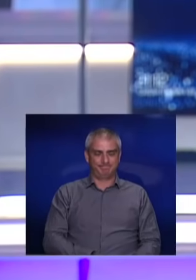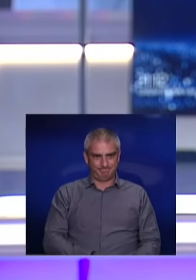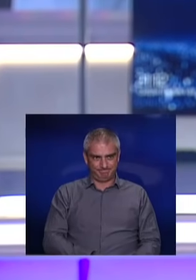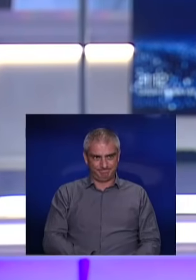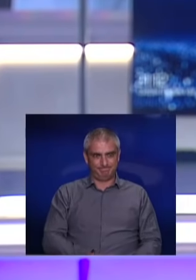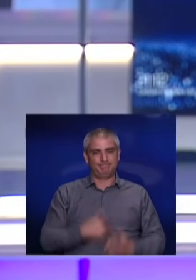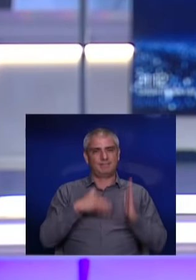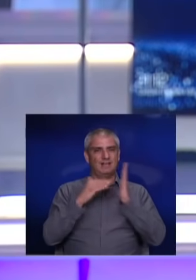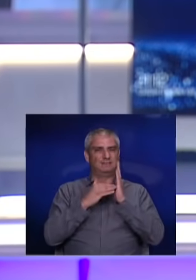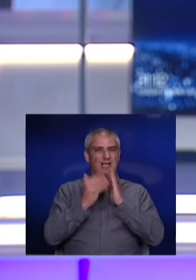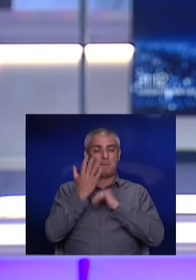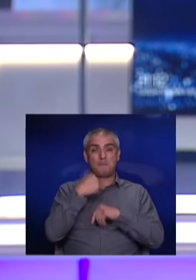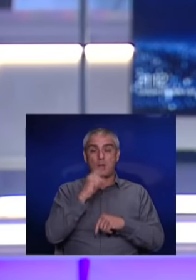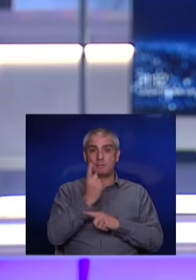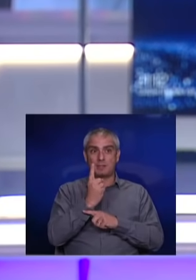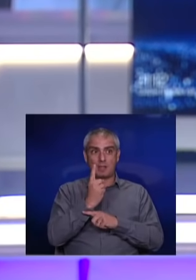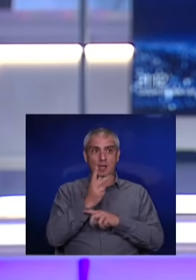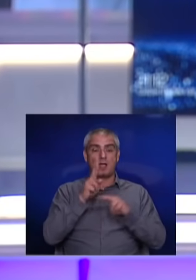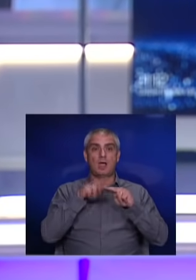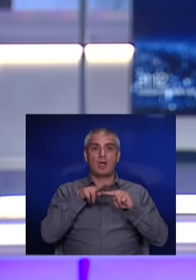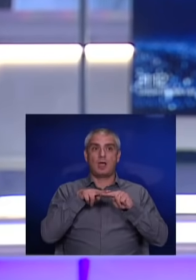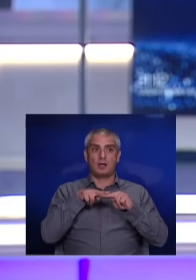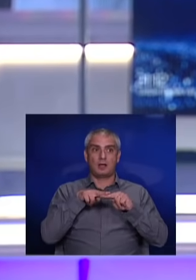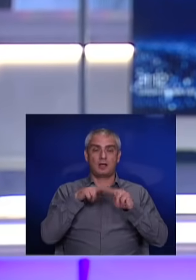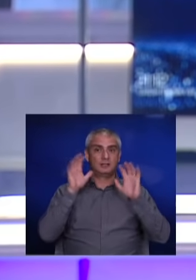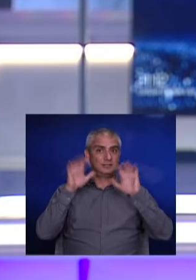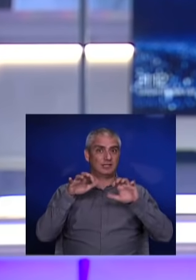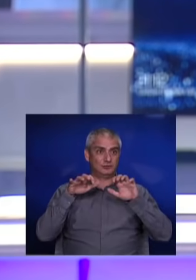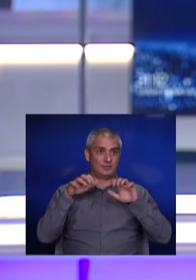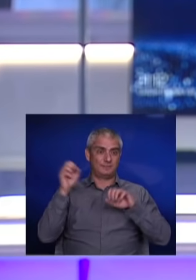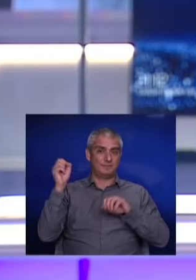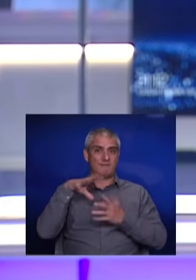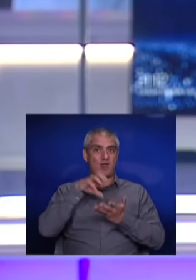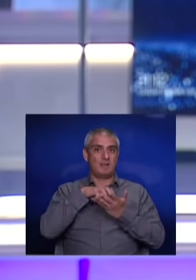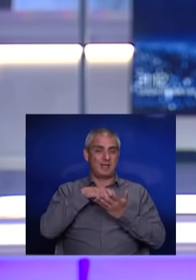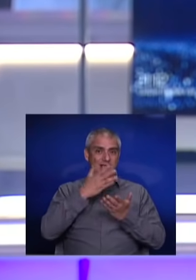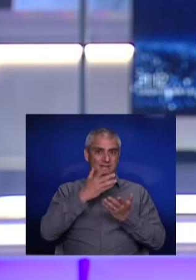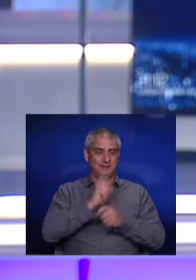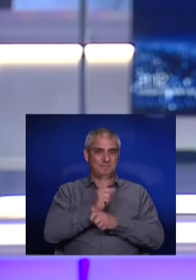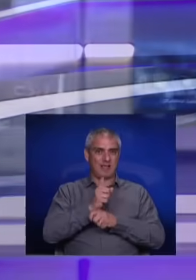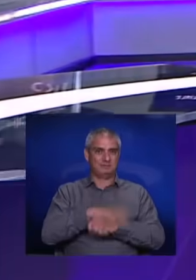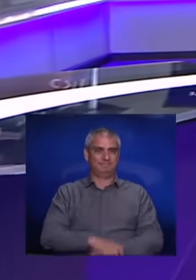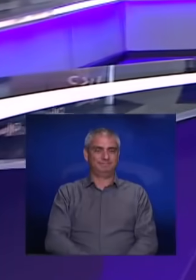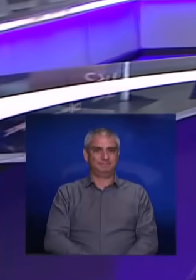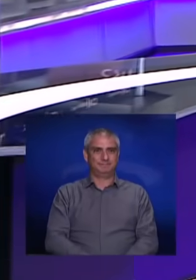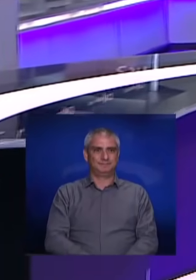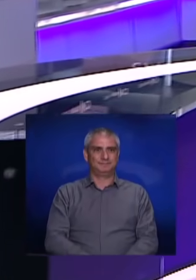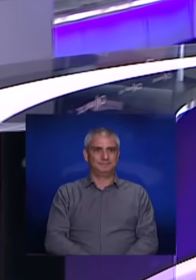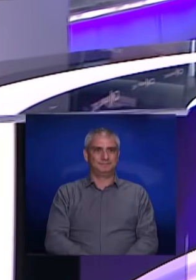יוצאים להפסקה של פחות מדקה, ואחריה הגשם שהגיע למרכז הארץ, מיד שווים.